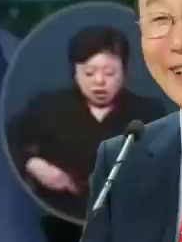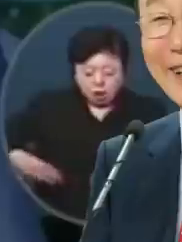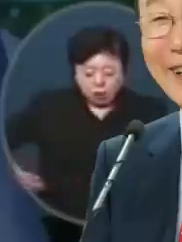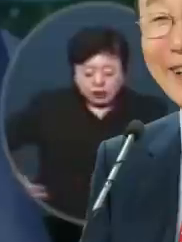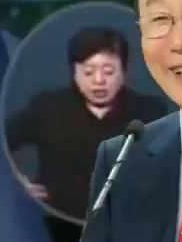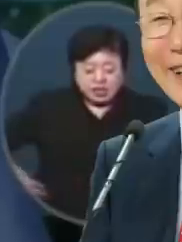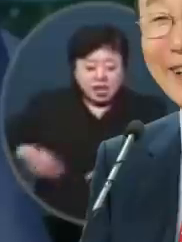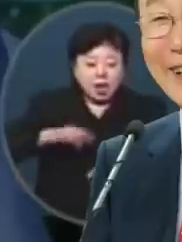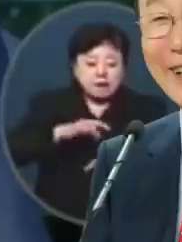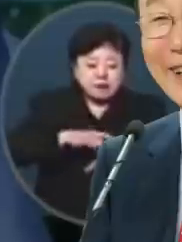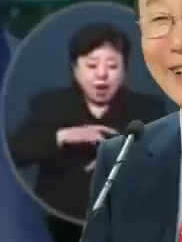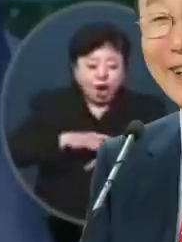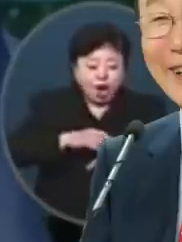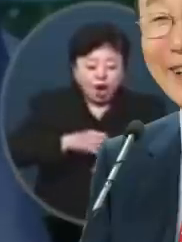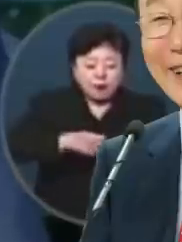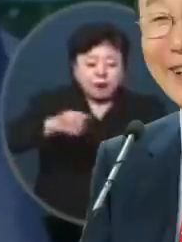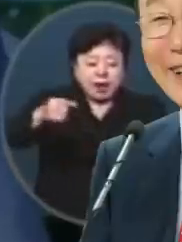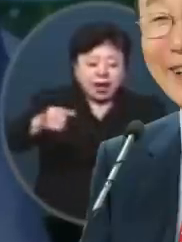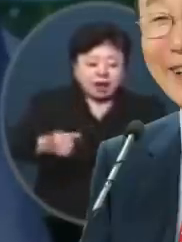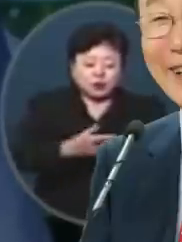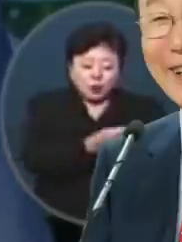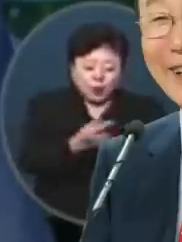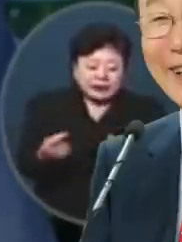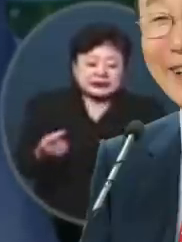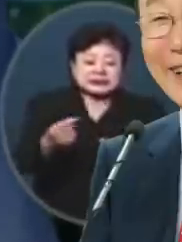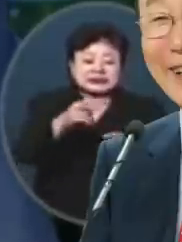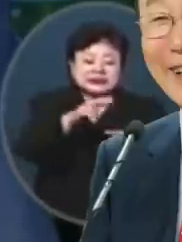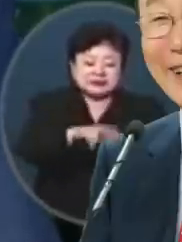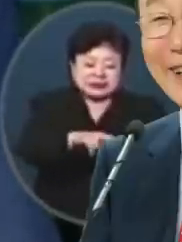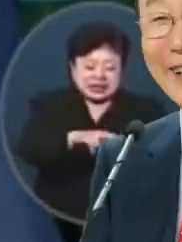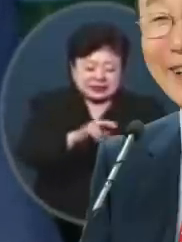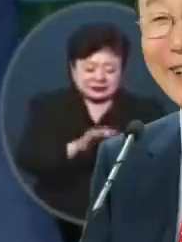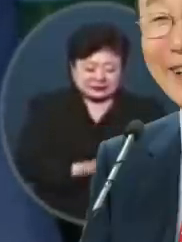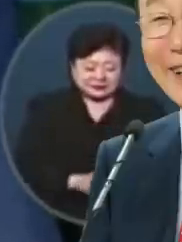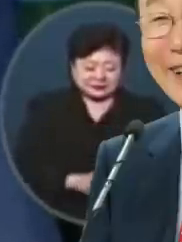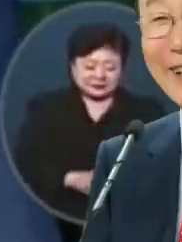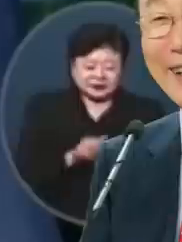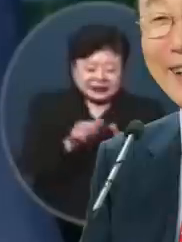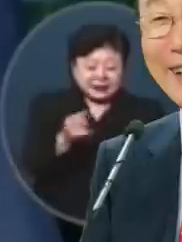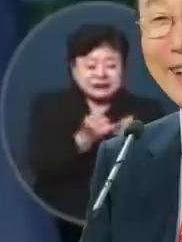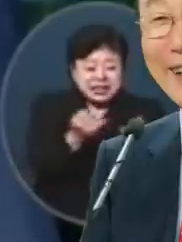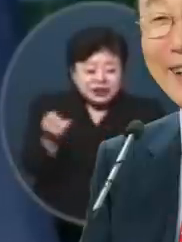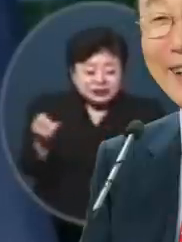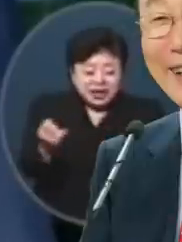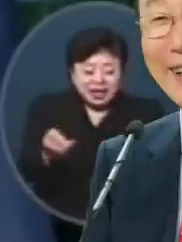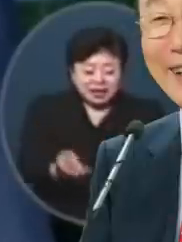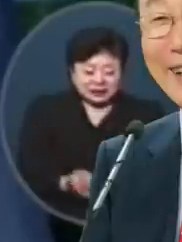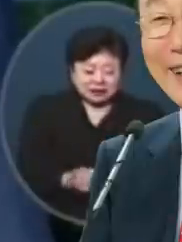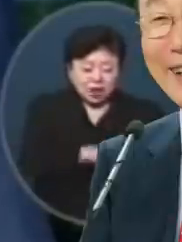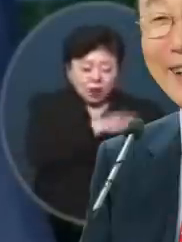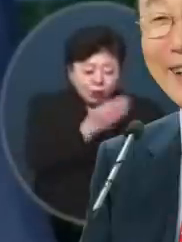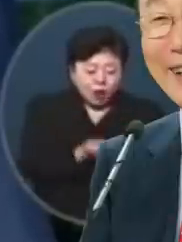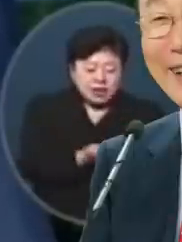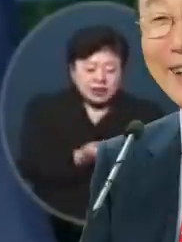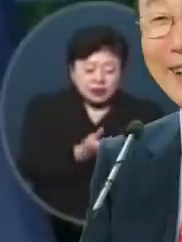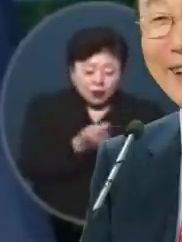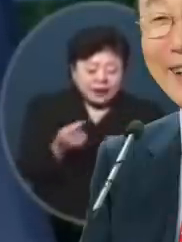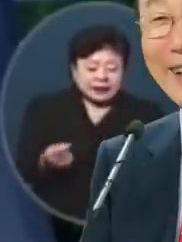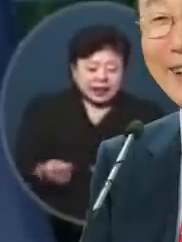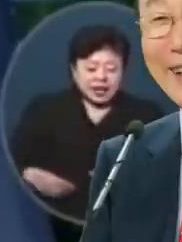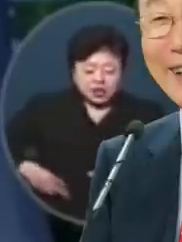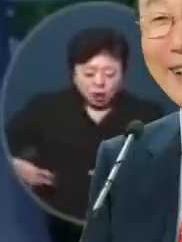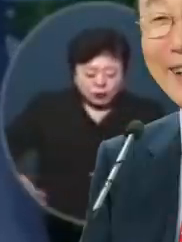취했다. 옆구리는 동등을 말하는 것입니다. 남자와 여자가 인권상 똑같다.